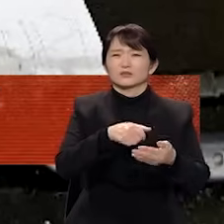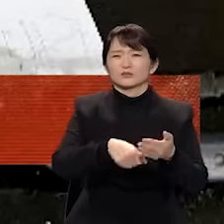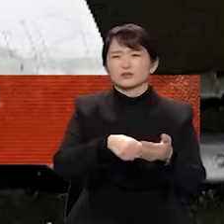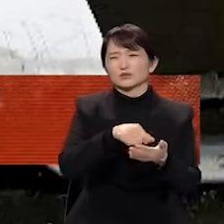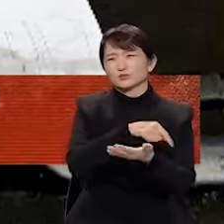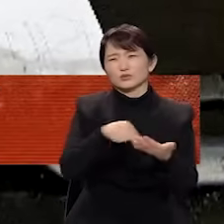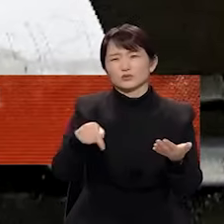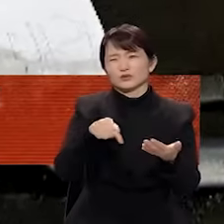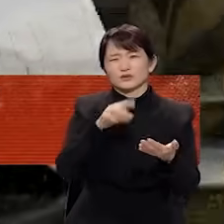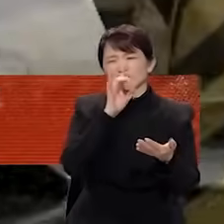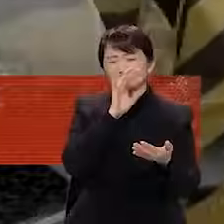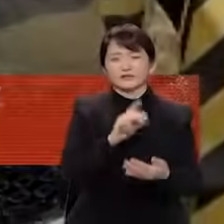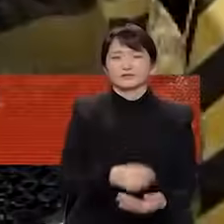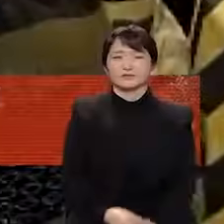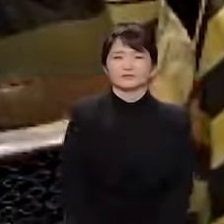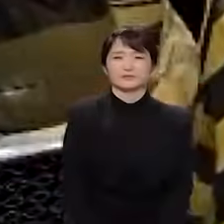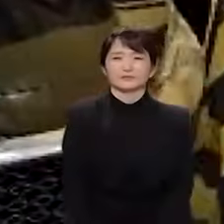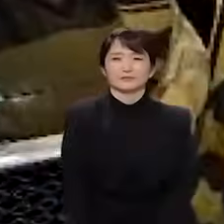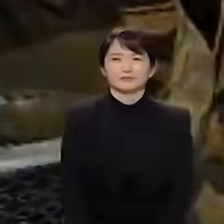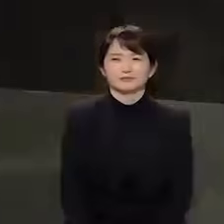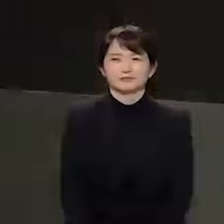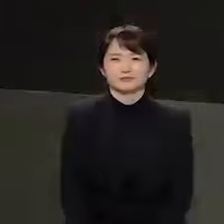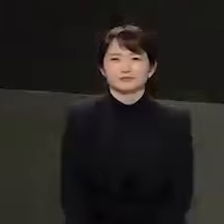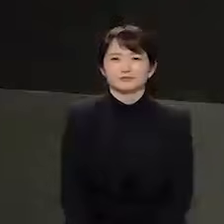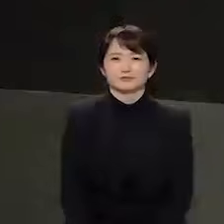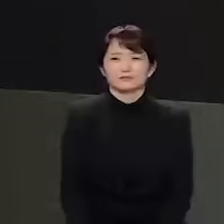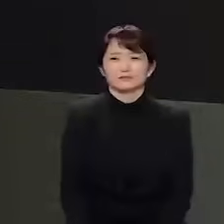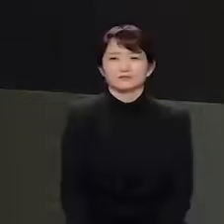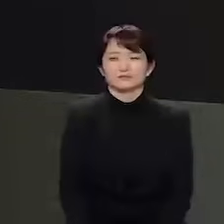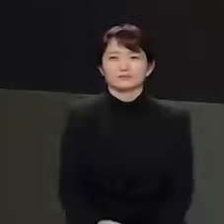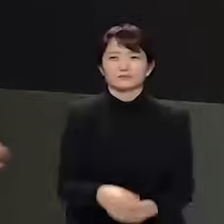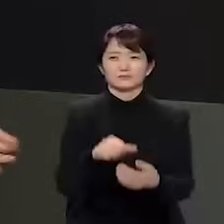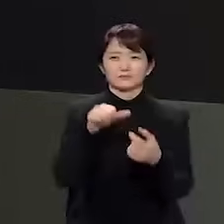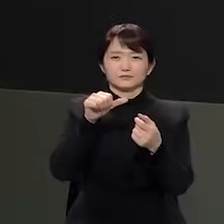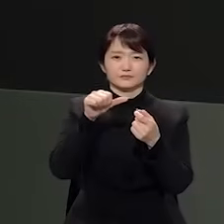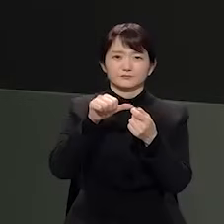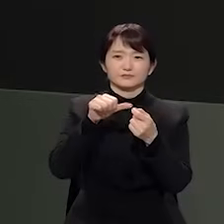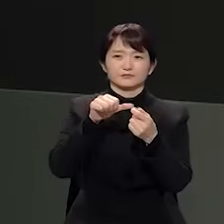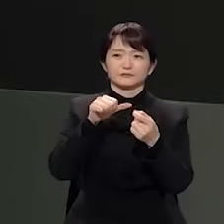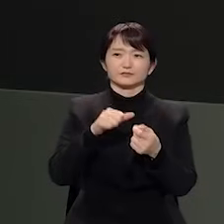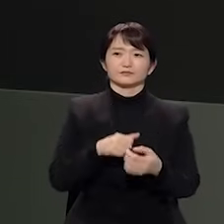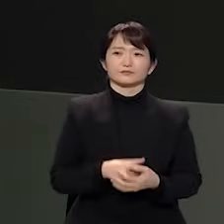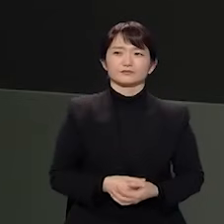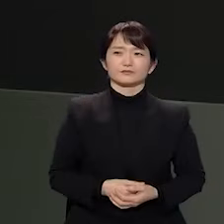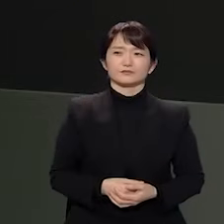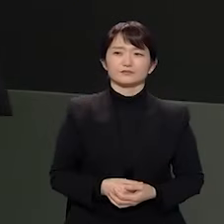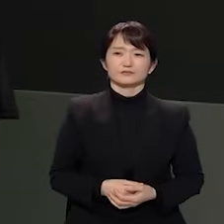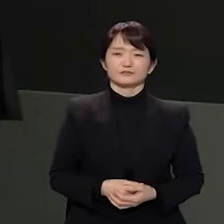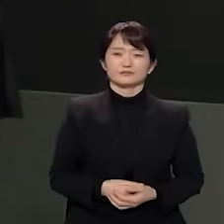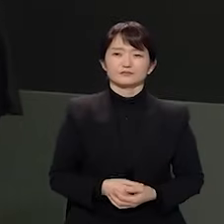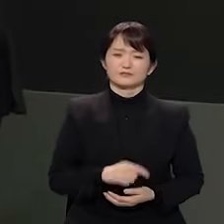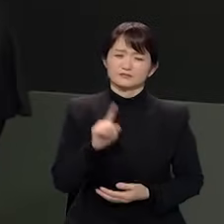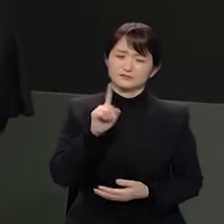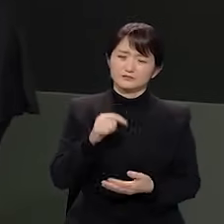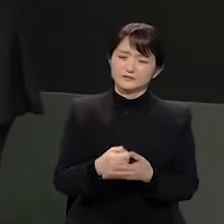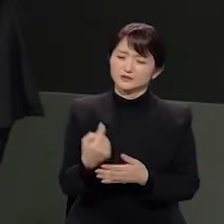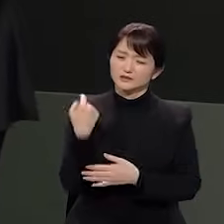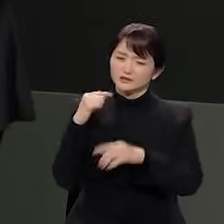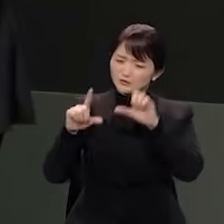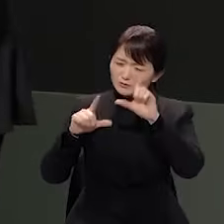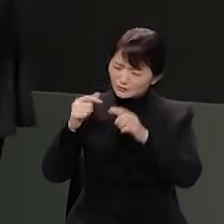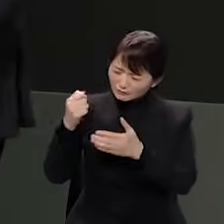진짜요 그렇군요 알겠습니다 자 예 좋습니다 다음 이어가죠 쓸데없이 애잔한 뒷